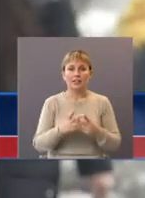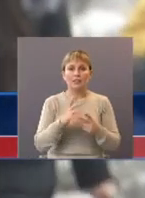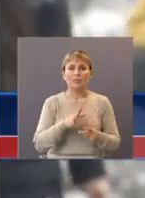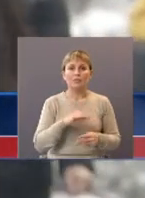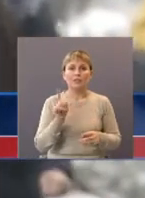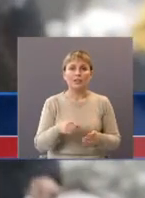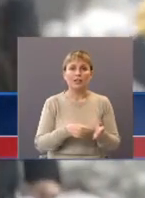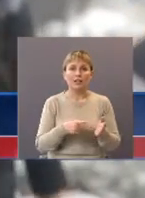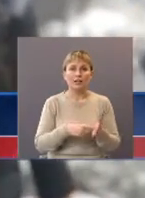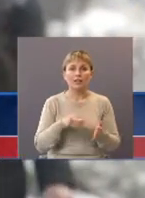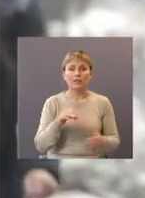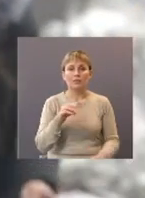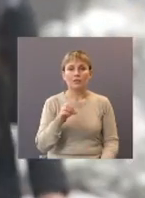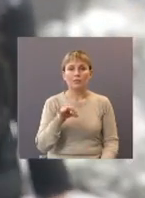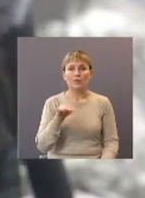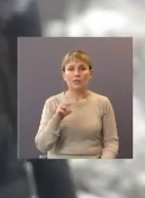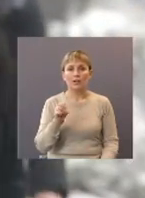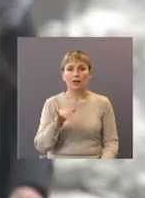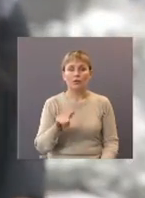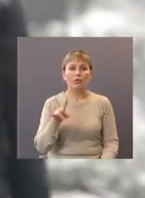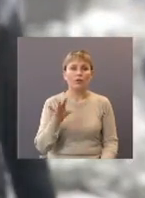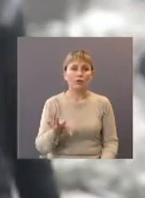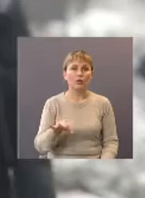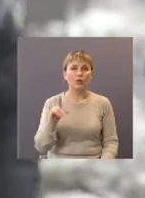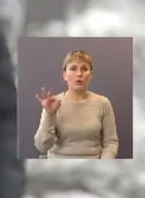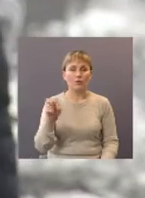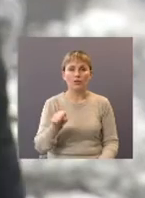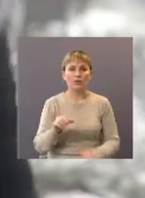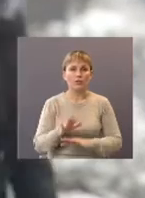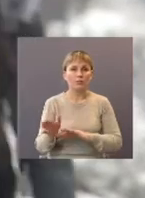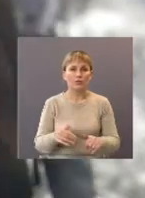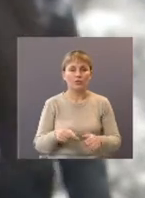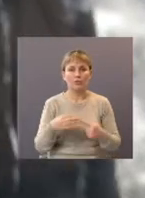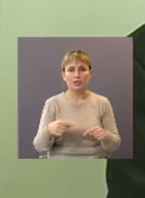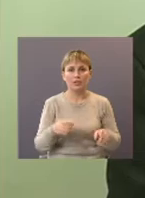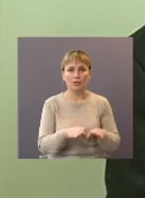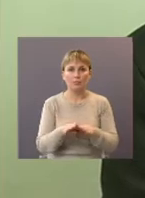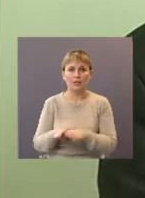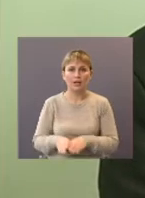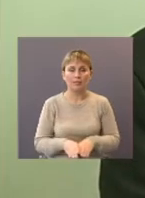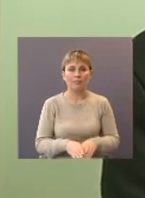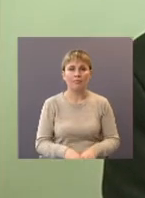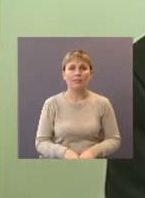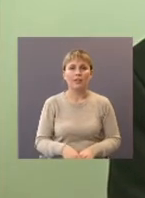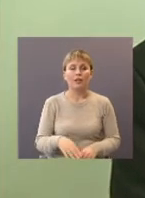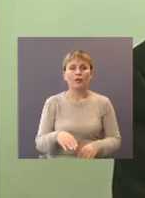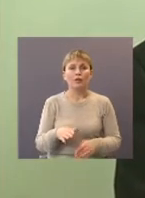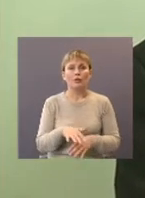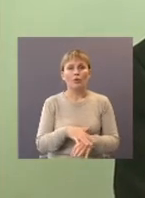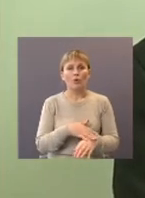даже Караганда и Темиртау. Но шахтерские города не прошли по некоторым параметрам. После долгих